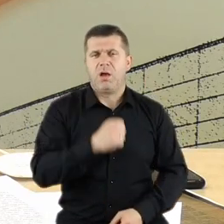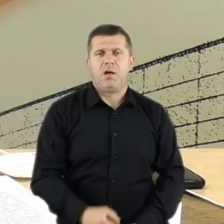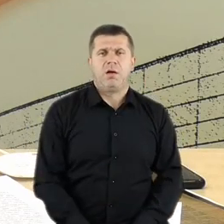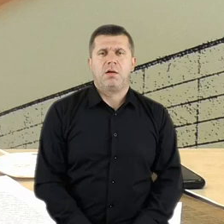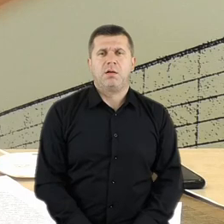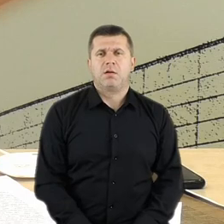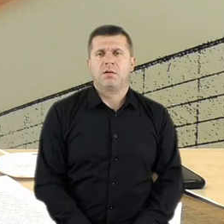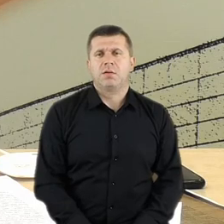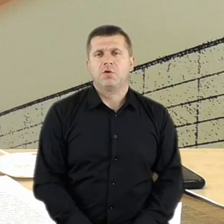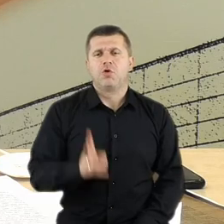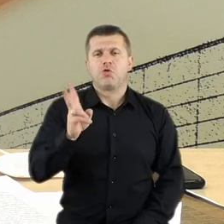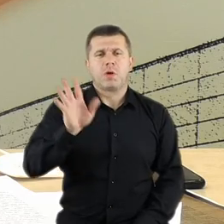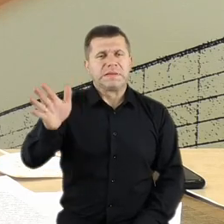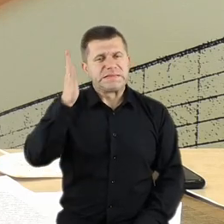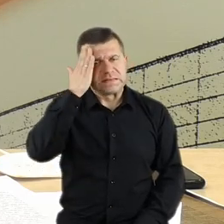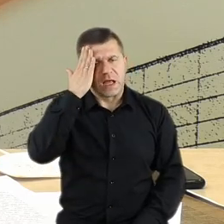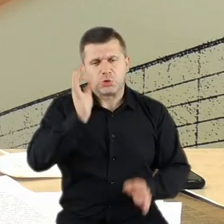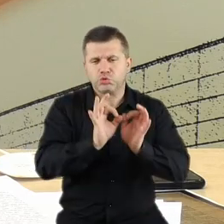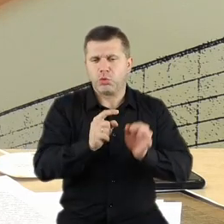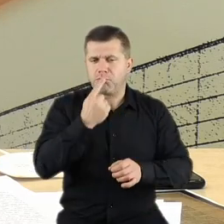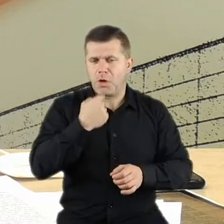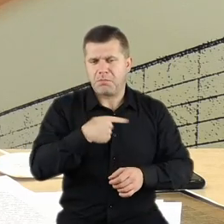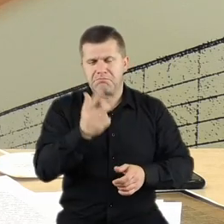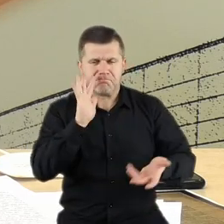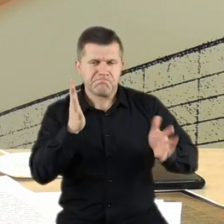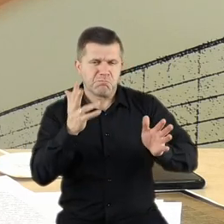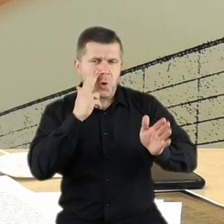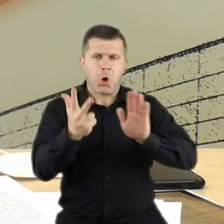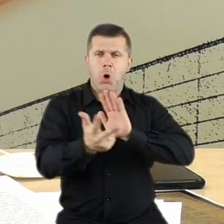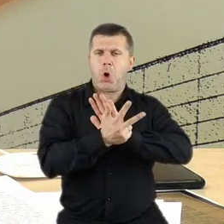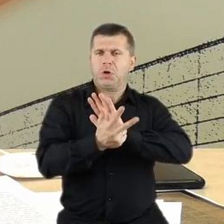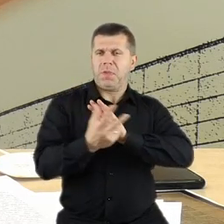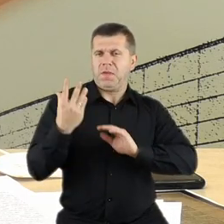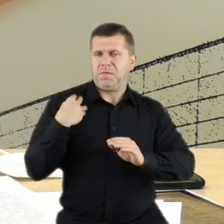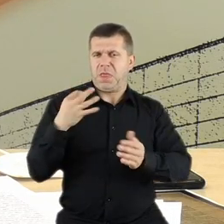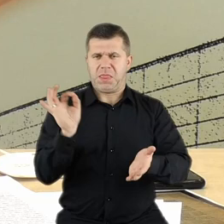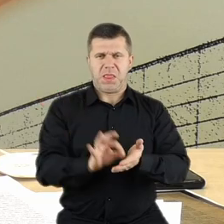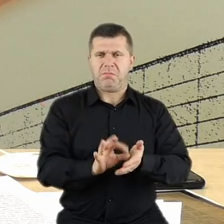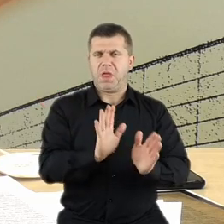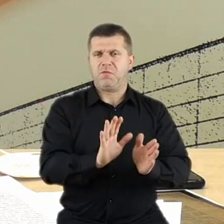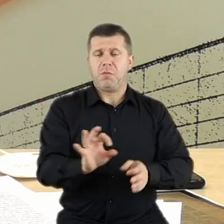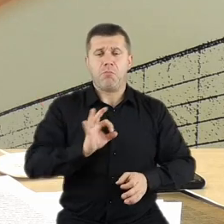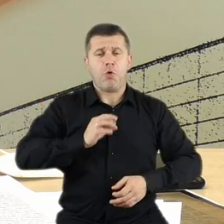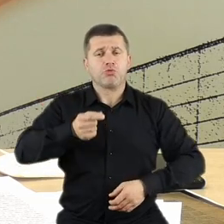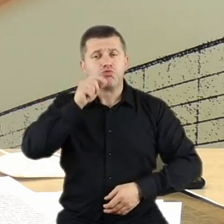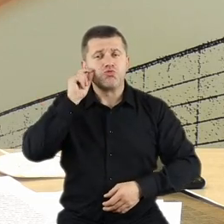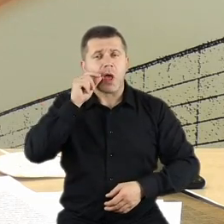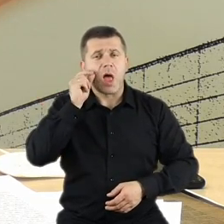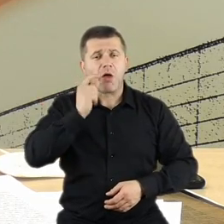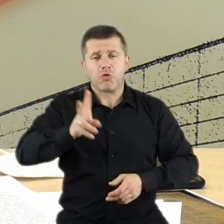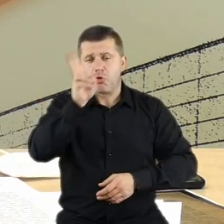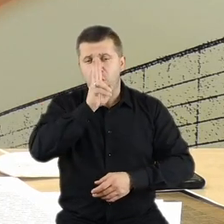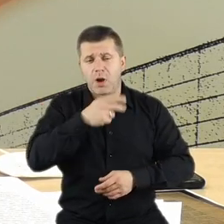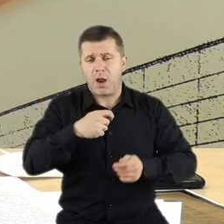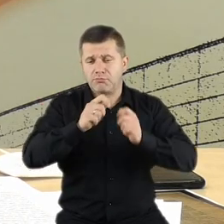taki ktoś kto się zna na tym dowiedziałem że to jest dziś 18 wiek na pewno no bo to jak moi dziadkowie Moi rodzice tak przerwałam z